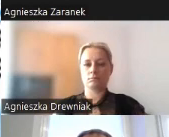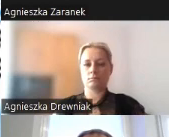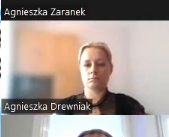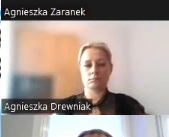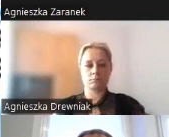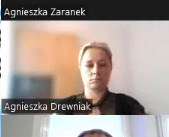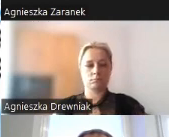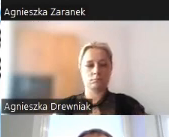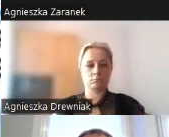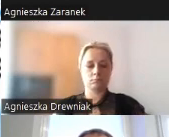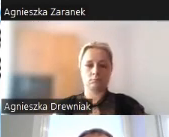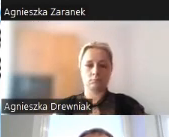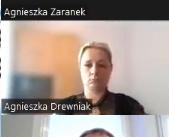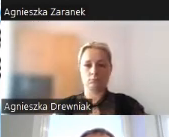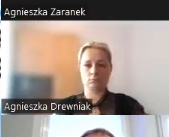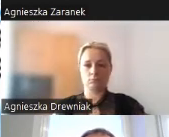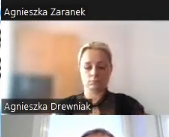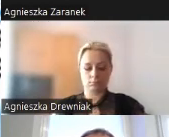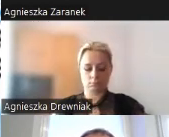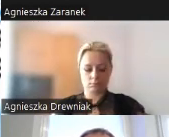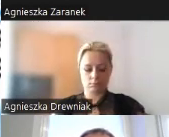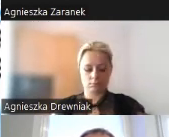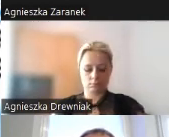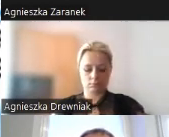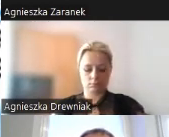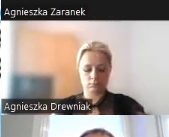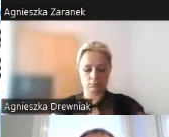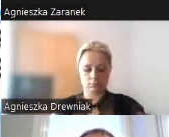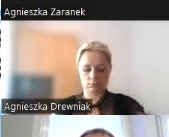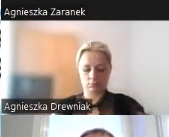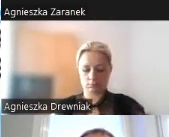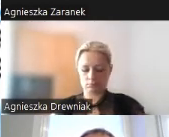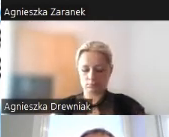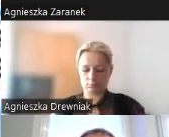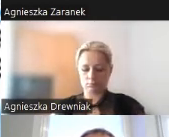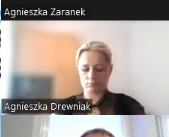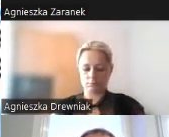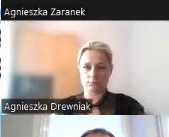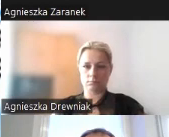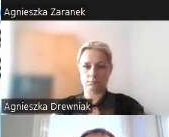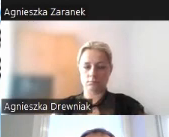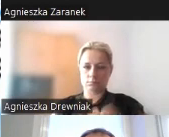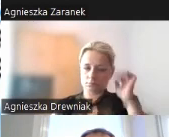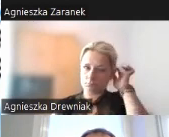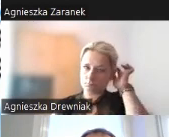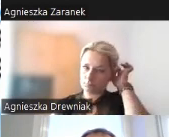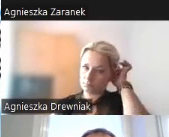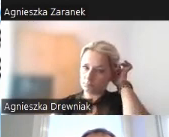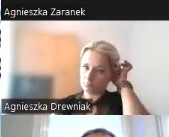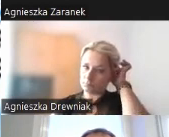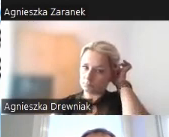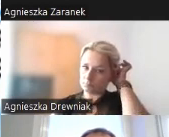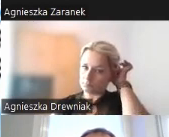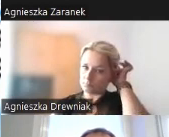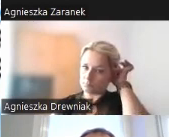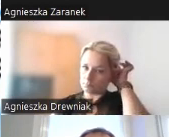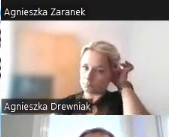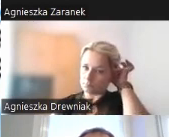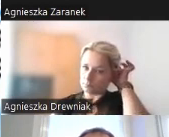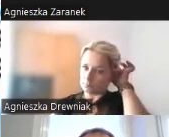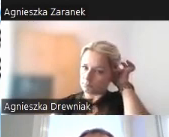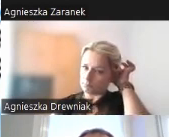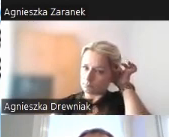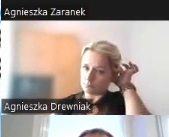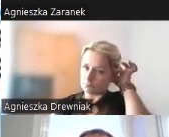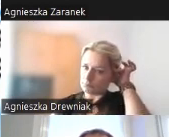że nie jest łatwo znaleźć dobrego nauczyciela, nie wspominając oczywiście o tym, co jest czynnikiem jakby decydującym i